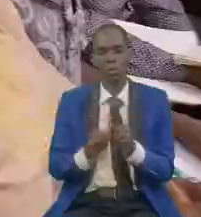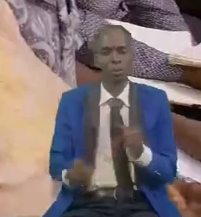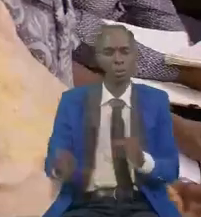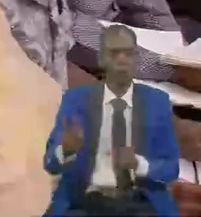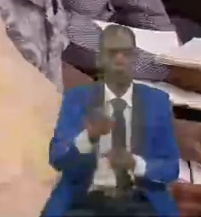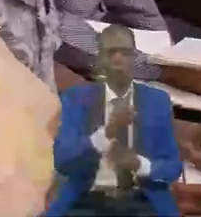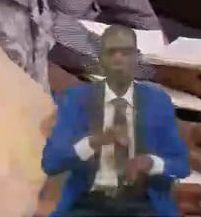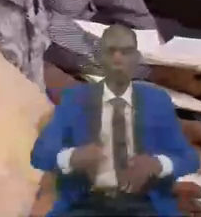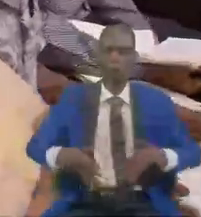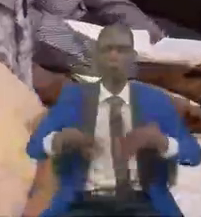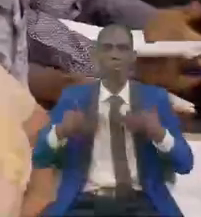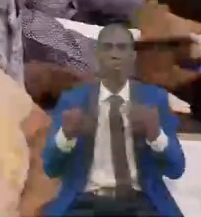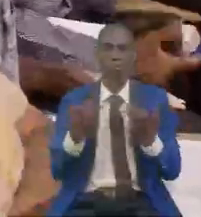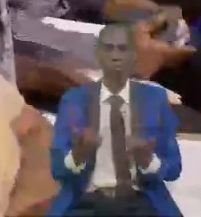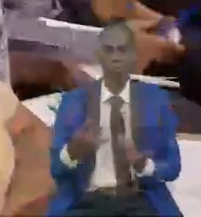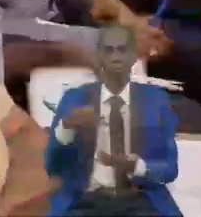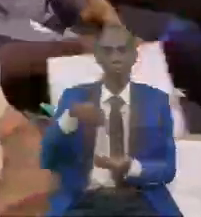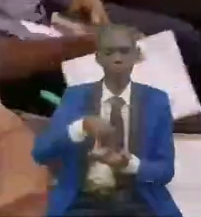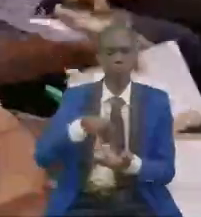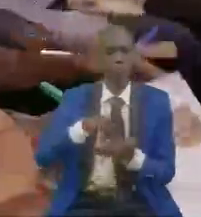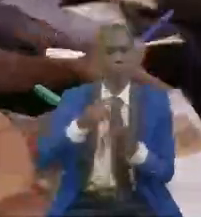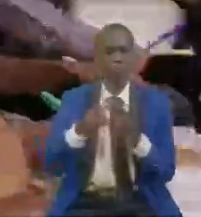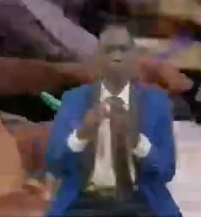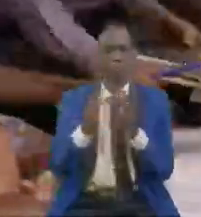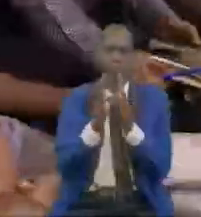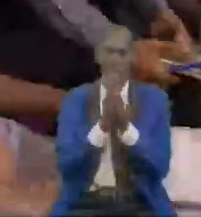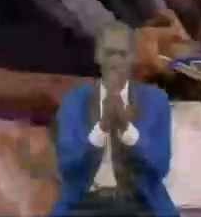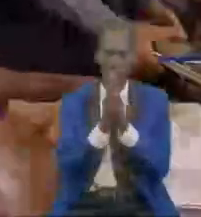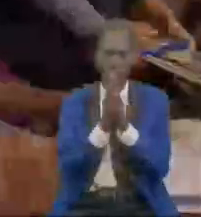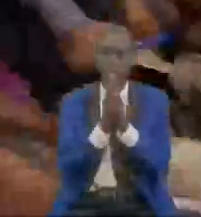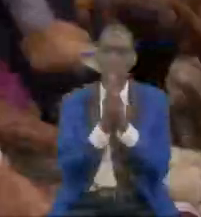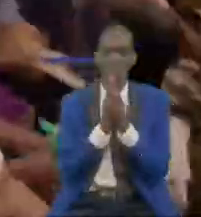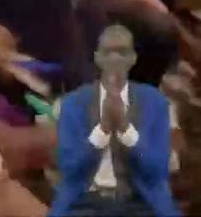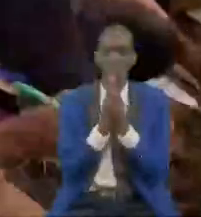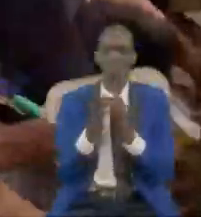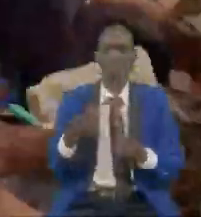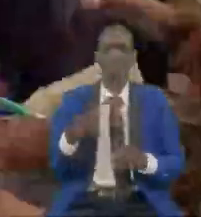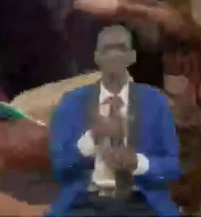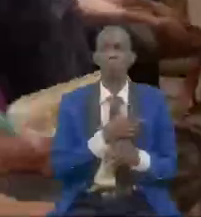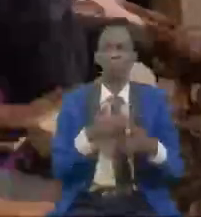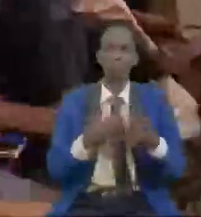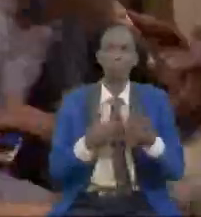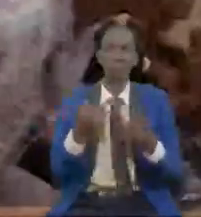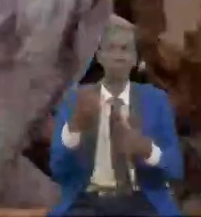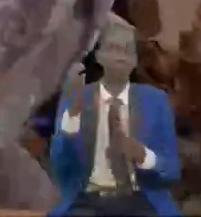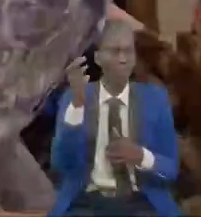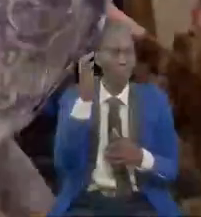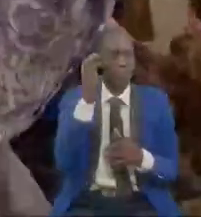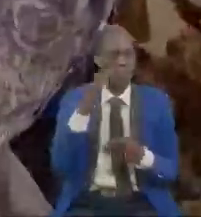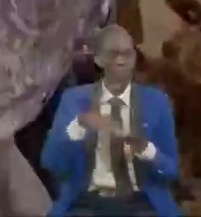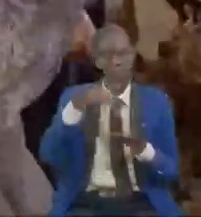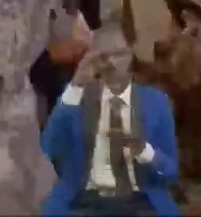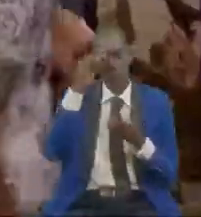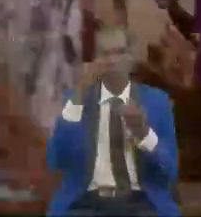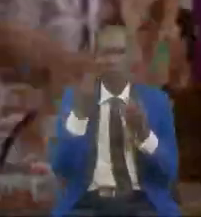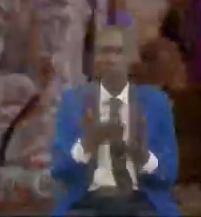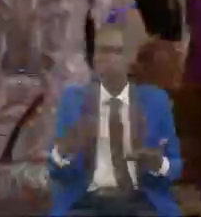chaque auditeur. Tenons-nous debout maintenant et parlons au Seigneur avec ce que nous avons appris ce